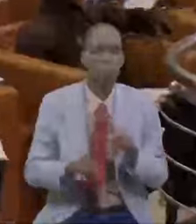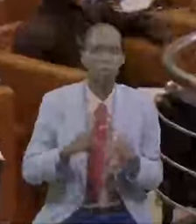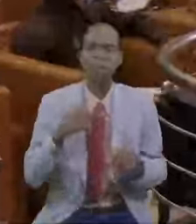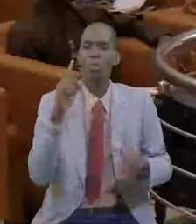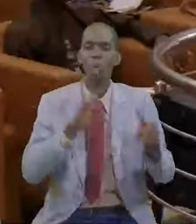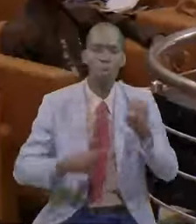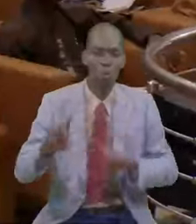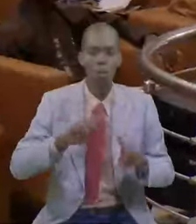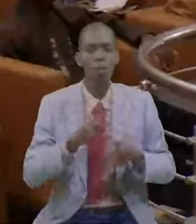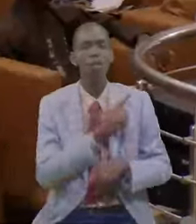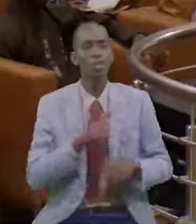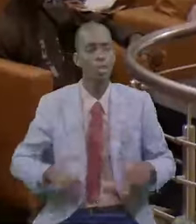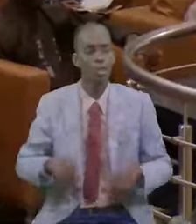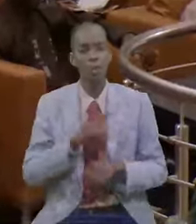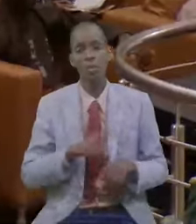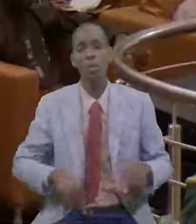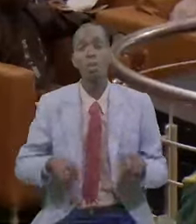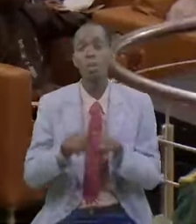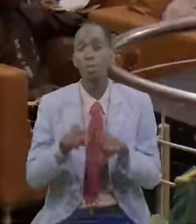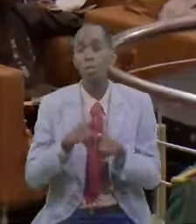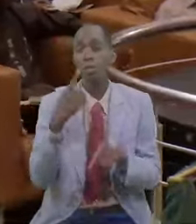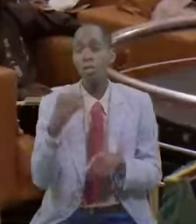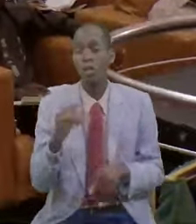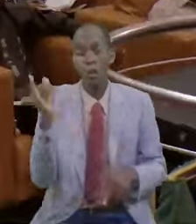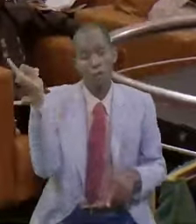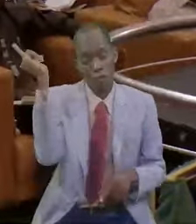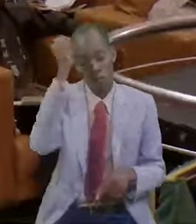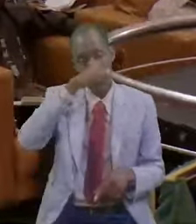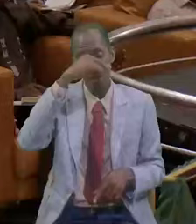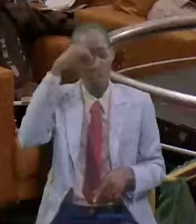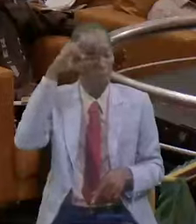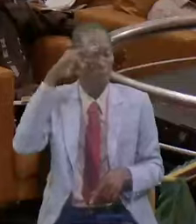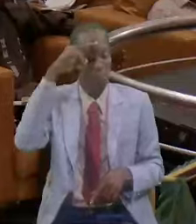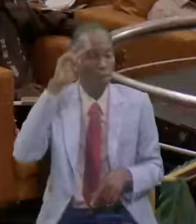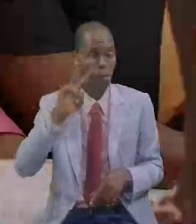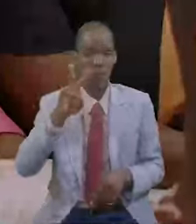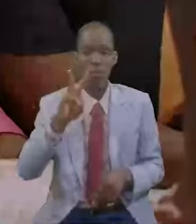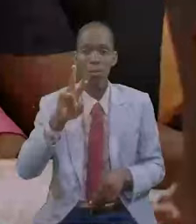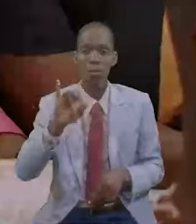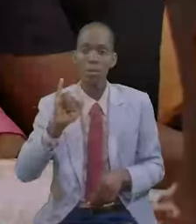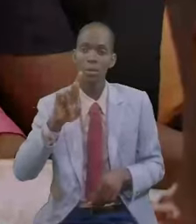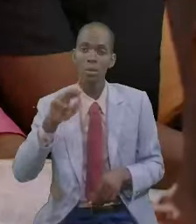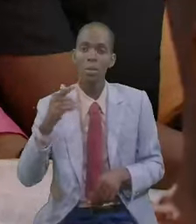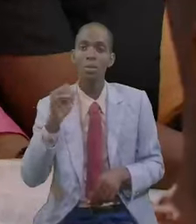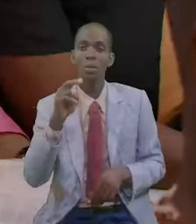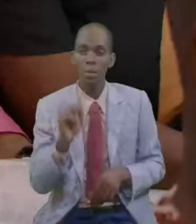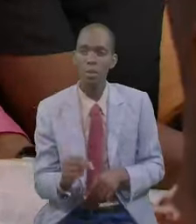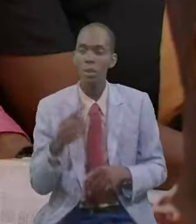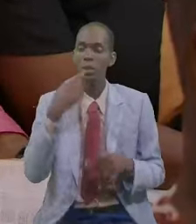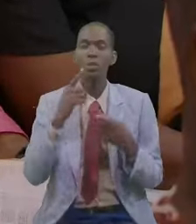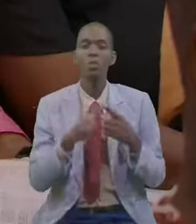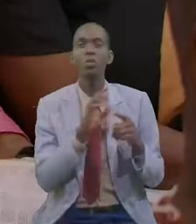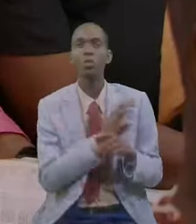croyant dit Seigneur, Seigneur. Même les vierges folles disent Seigneur, Seigneur, ouvre-nous.